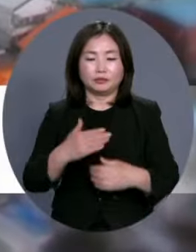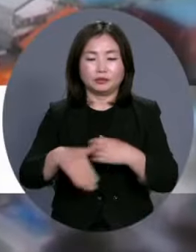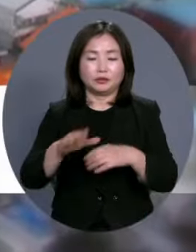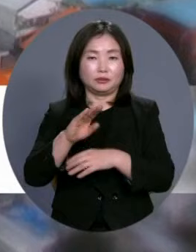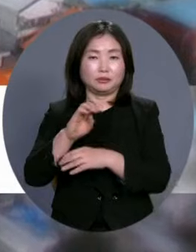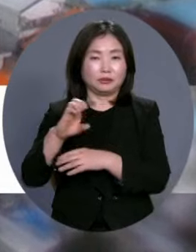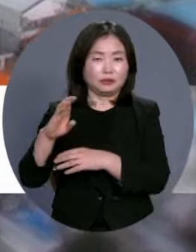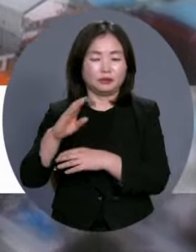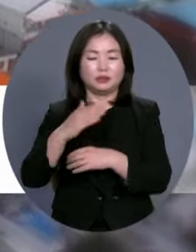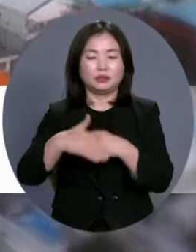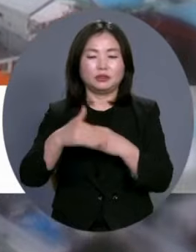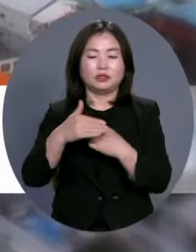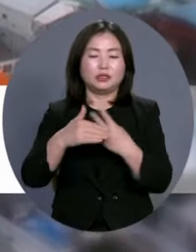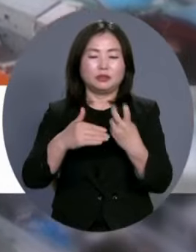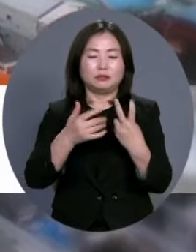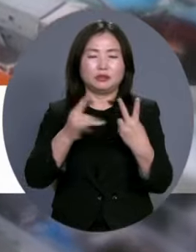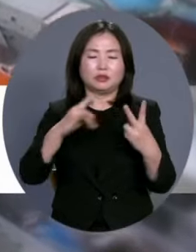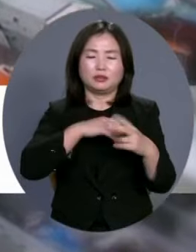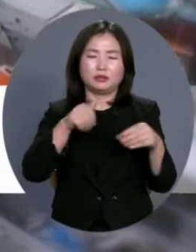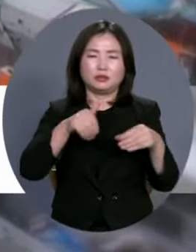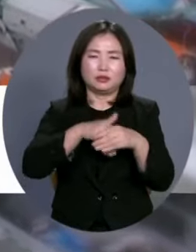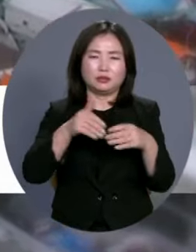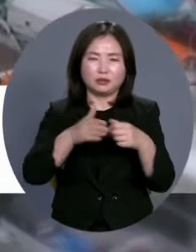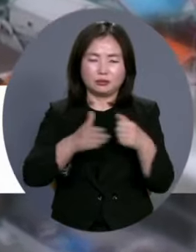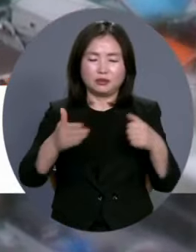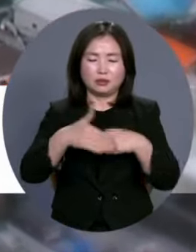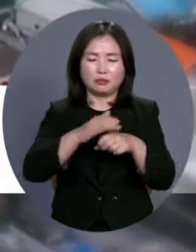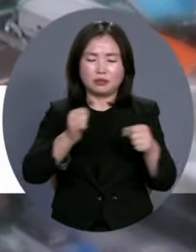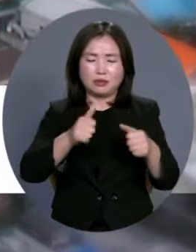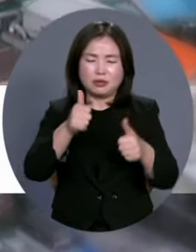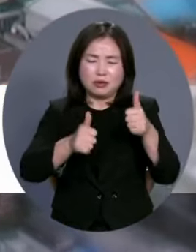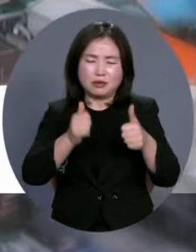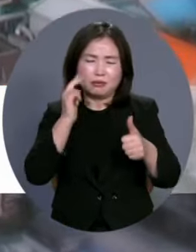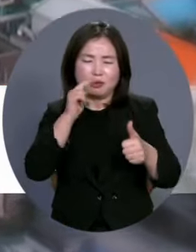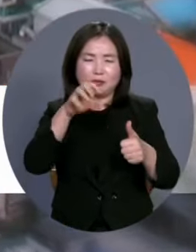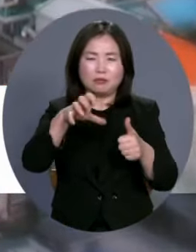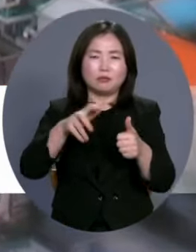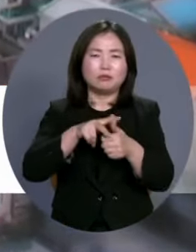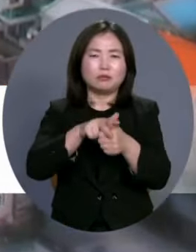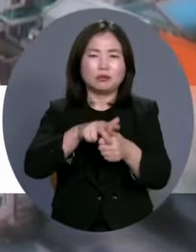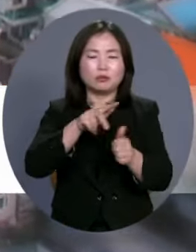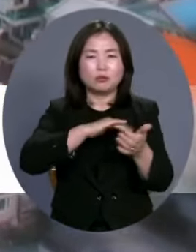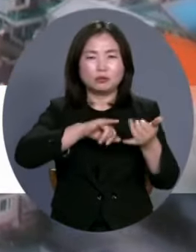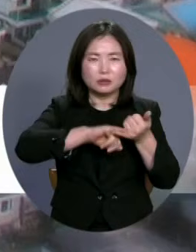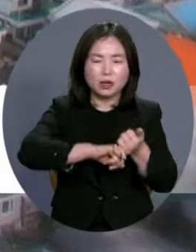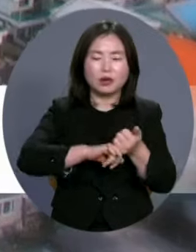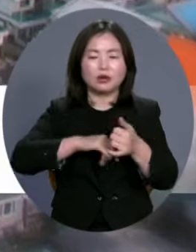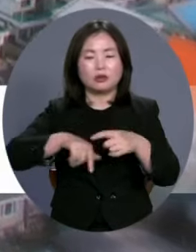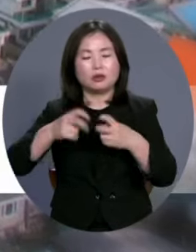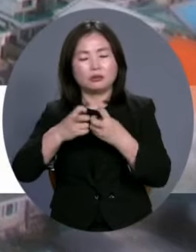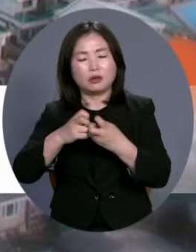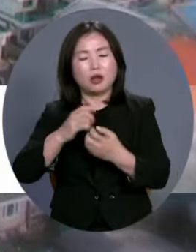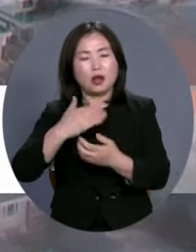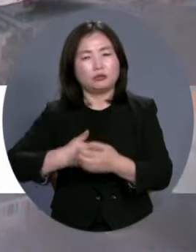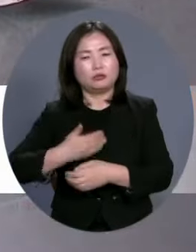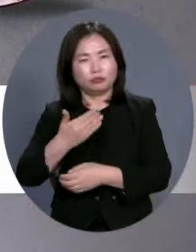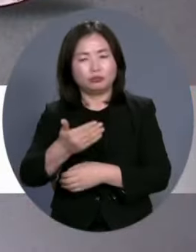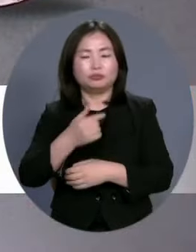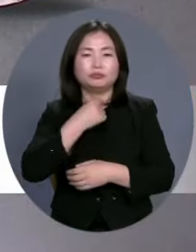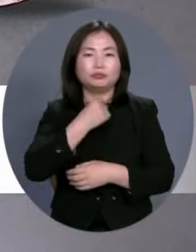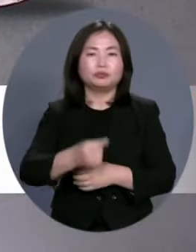대구문화방송은 제22대 국회의원 선거를 앞두고 대구 경북 격전지를 대상으로 후보들의 공약과 정견을 알아보는 코너를